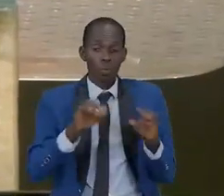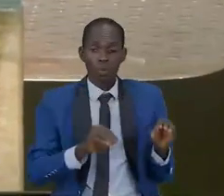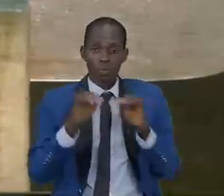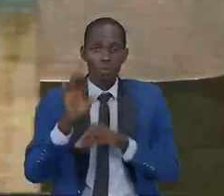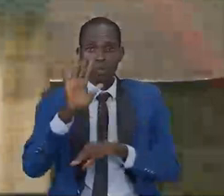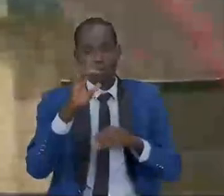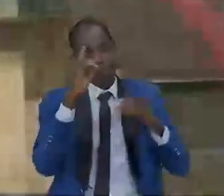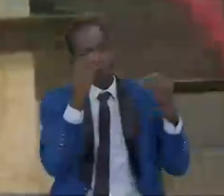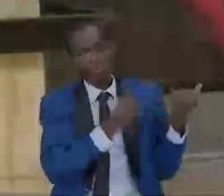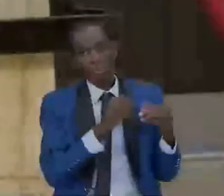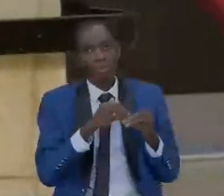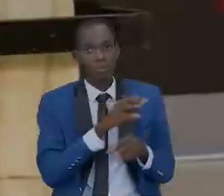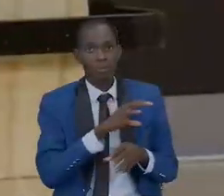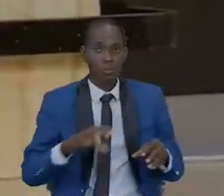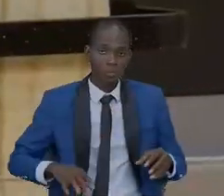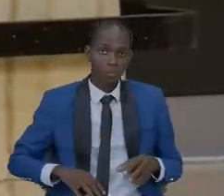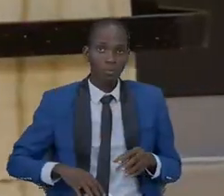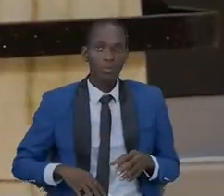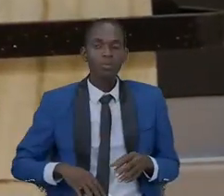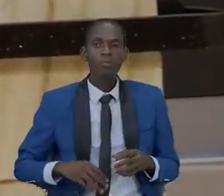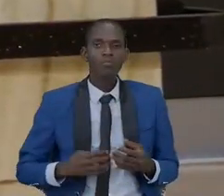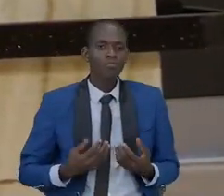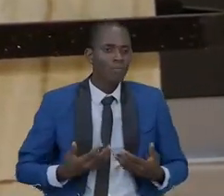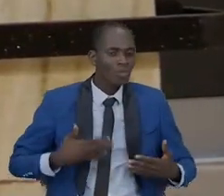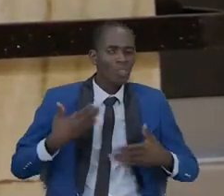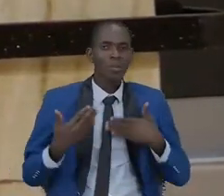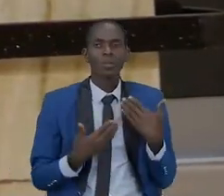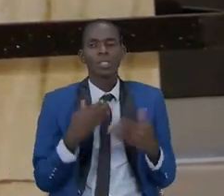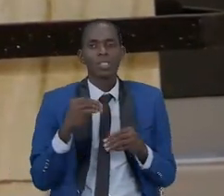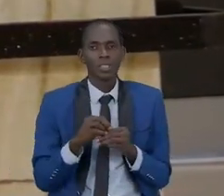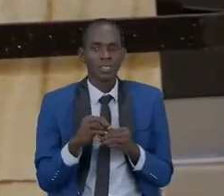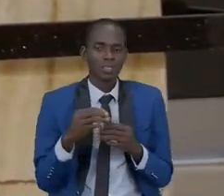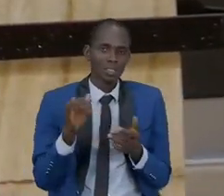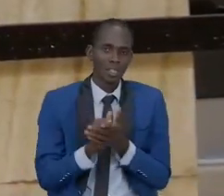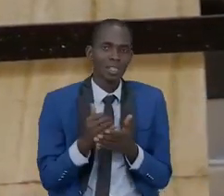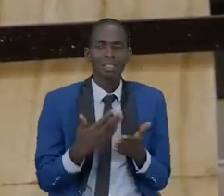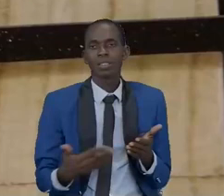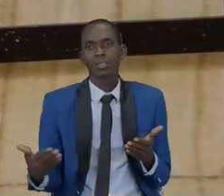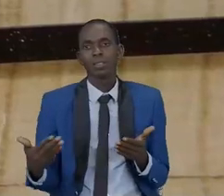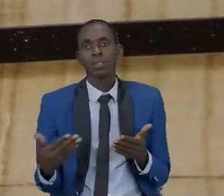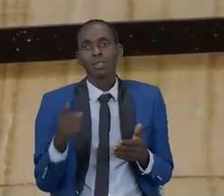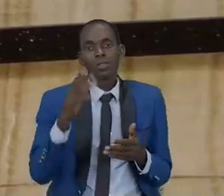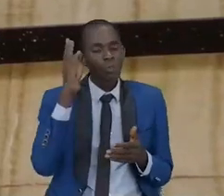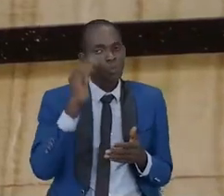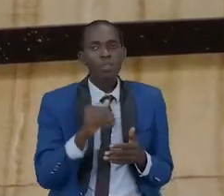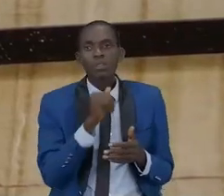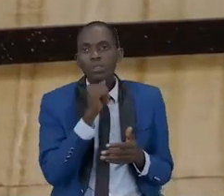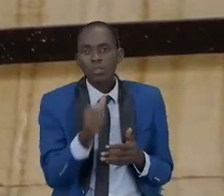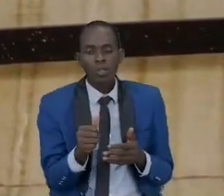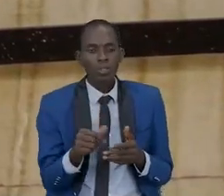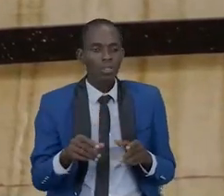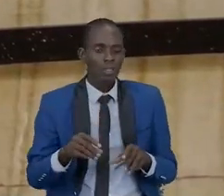la vie qui suit après cela vous n'allez pas mener cette vie dans